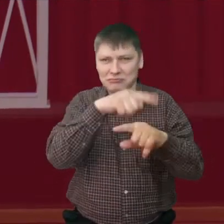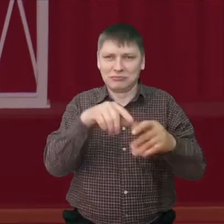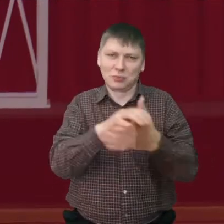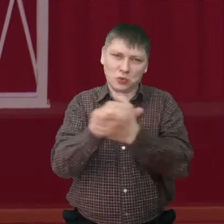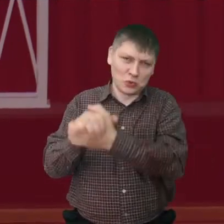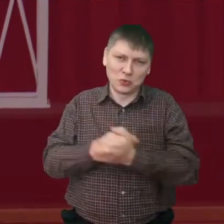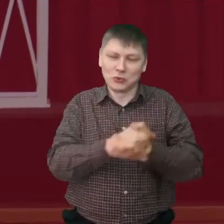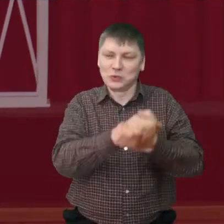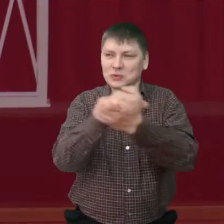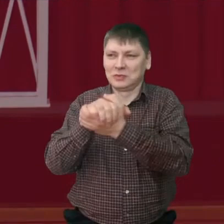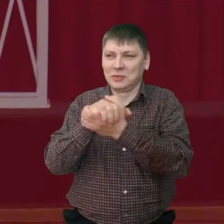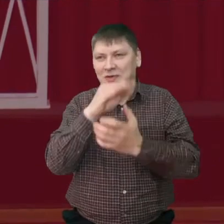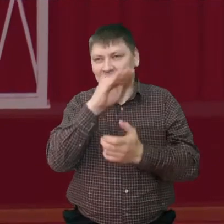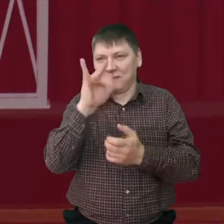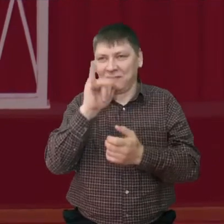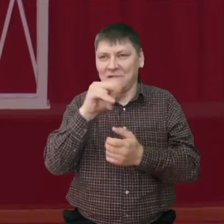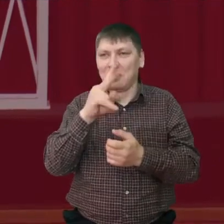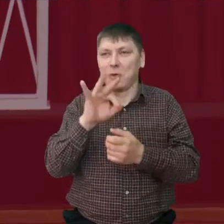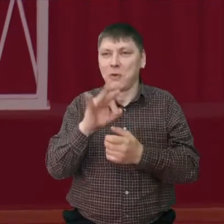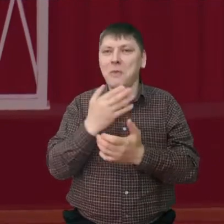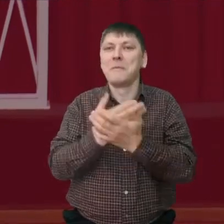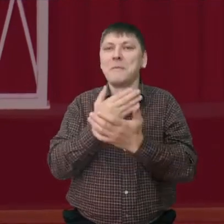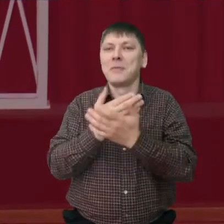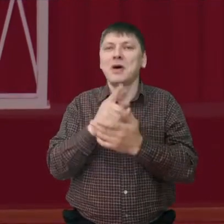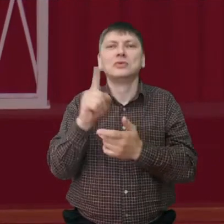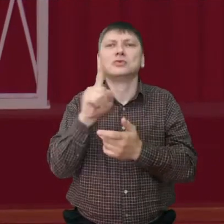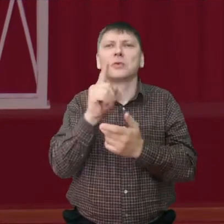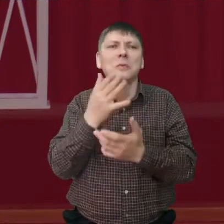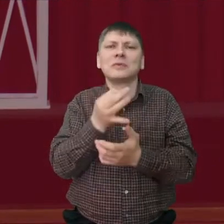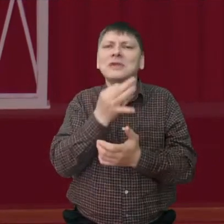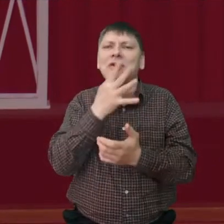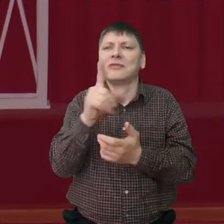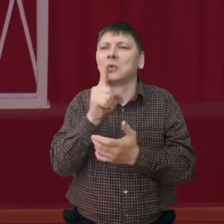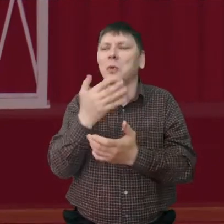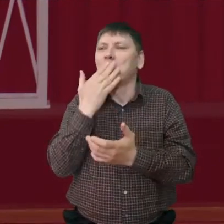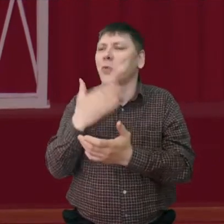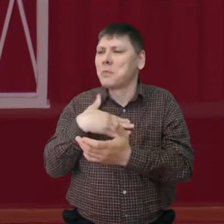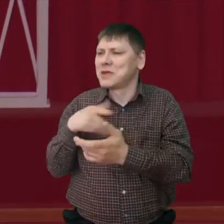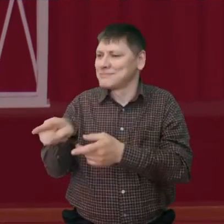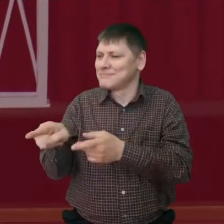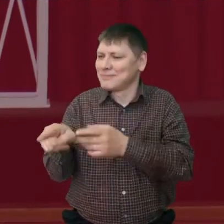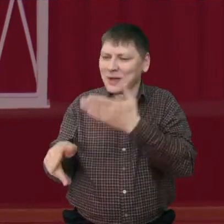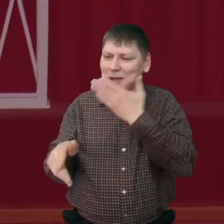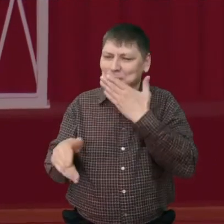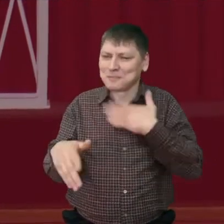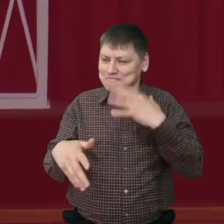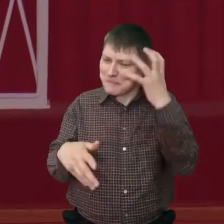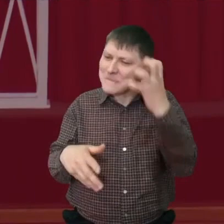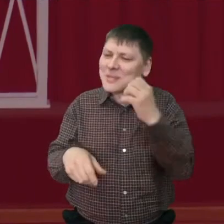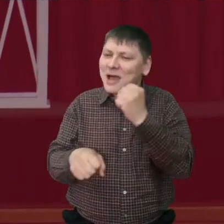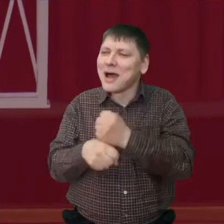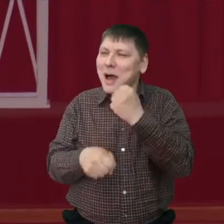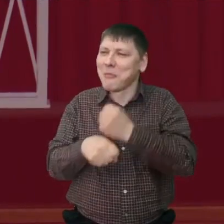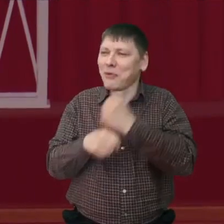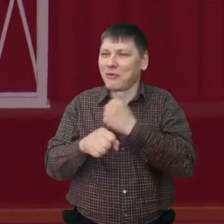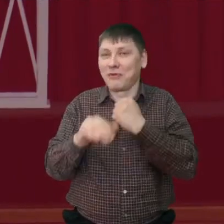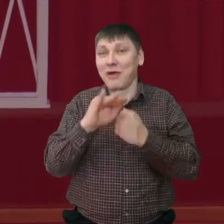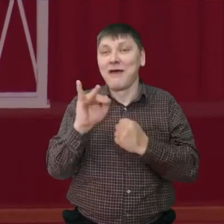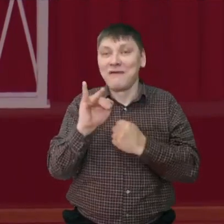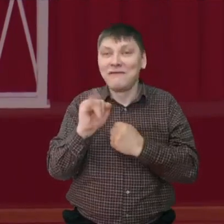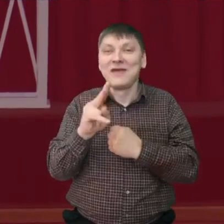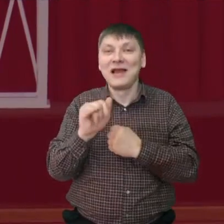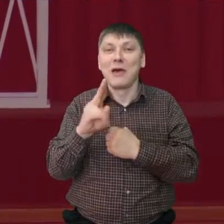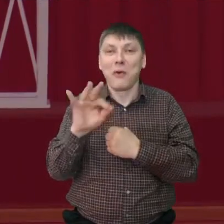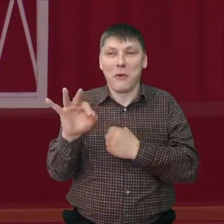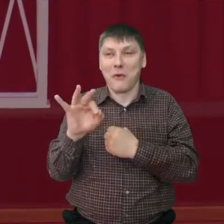используется, когда идет речь о том, когда человеку нравится в какой-то сфере чем-то заниматься. Вот он любит эту работу, он любит какую-то деятельность и так далее.